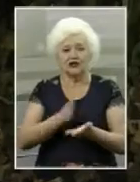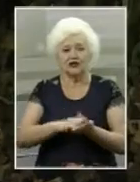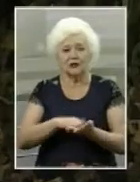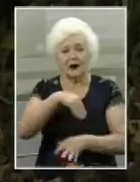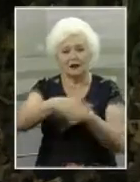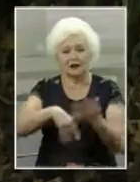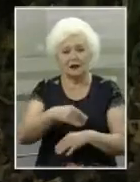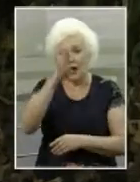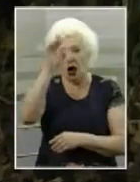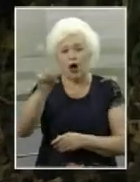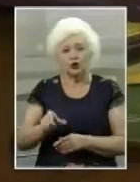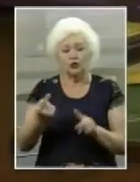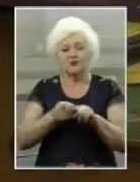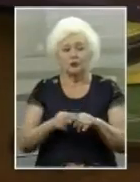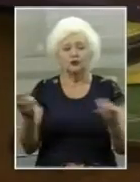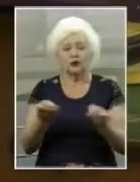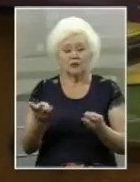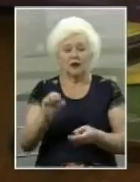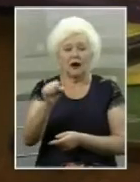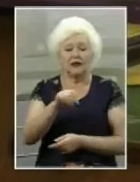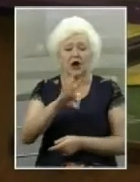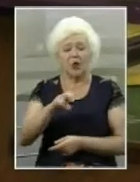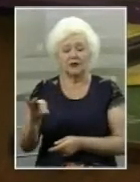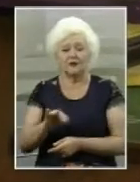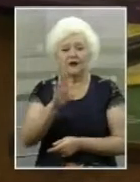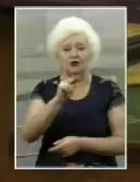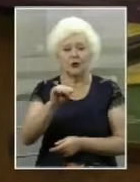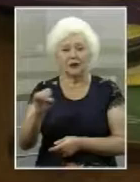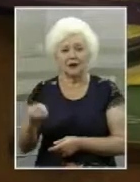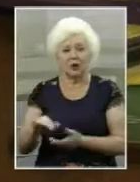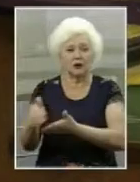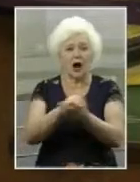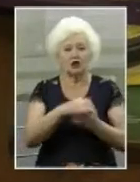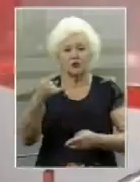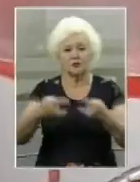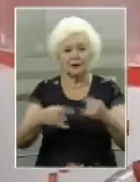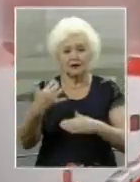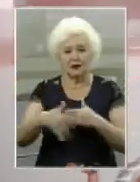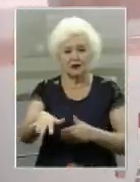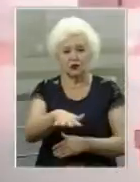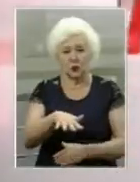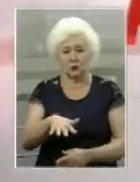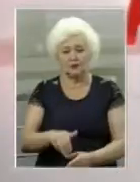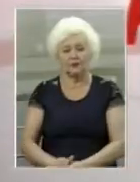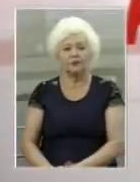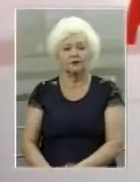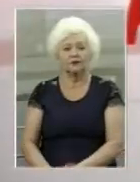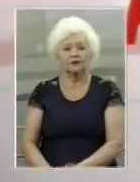Це хлопцям дуже потрібно. Аліна Олефір, Володимир Чепиного, Суспільне, Херсон.